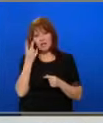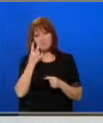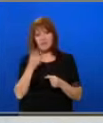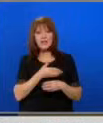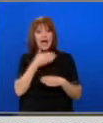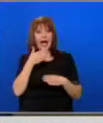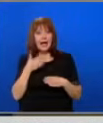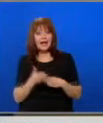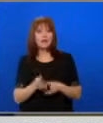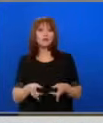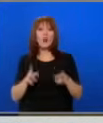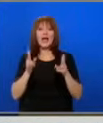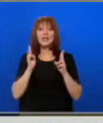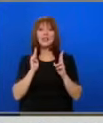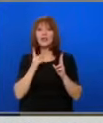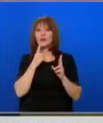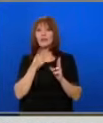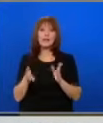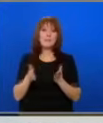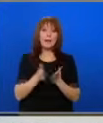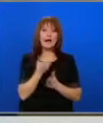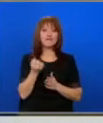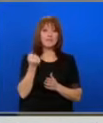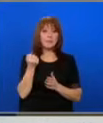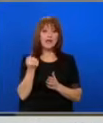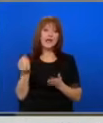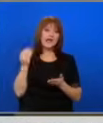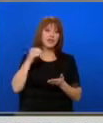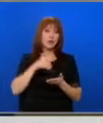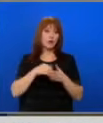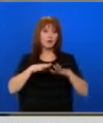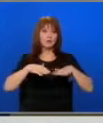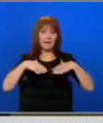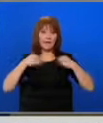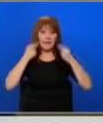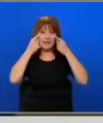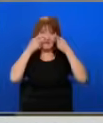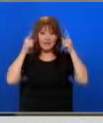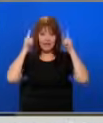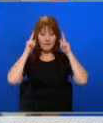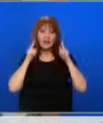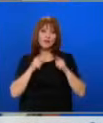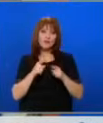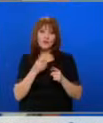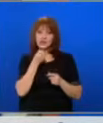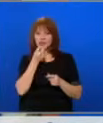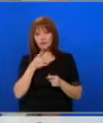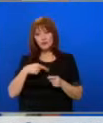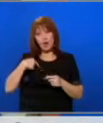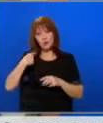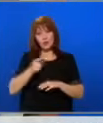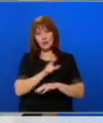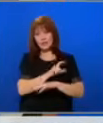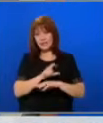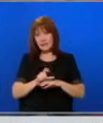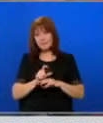крайното решение, с което се вдига ветото, трябва да дойде от парламента на Нидерландия. Така че това ще стане другата седмица, ако